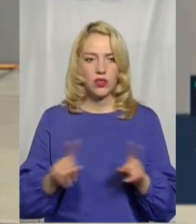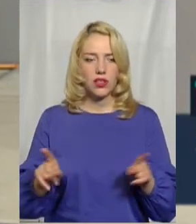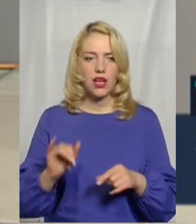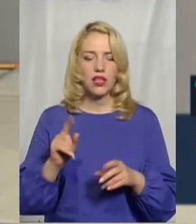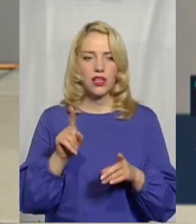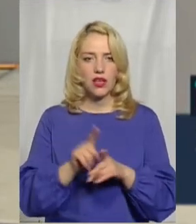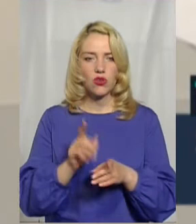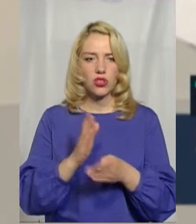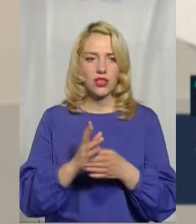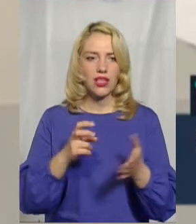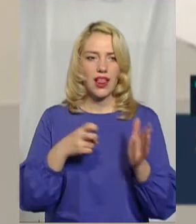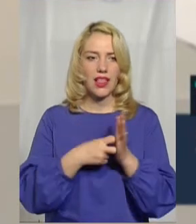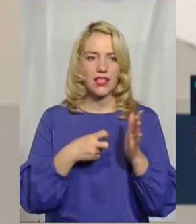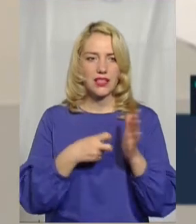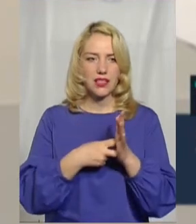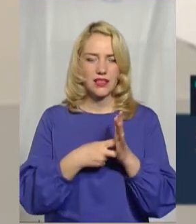є лист